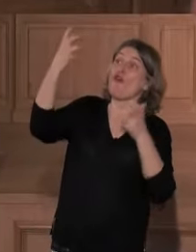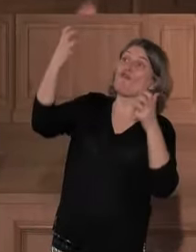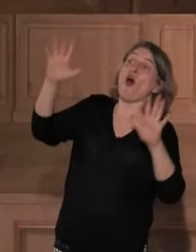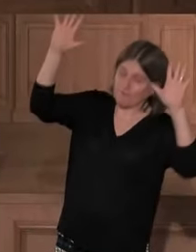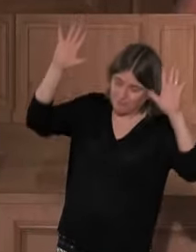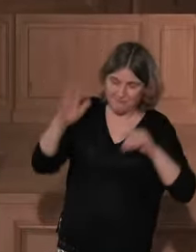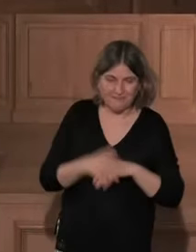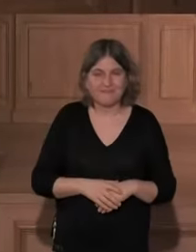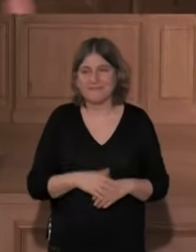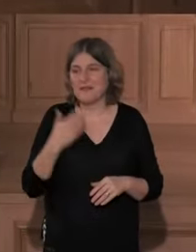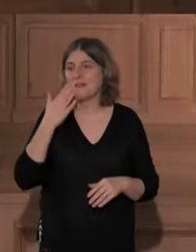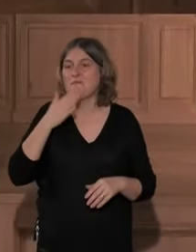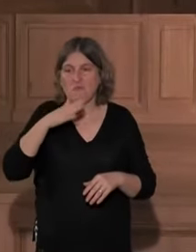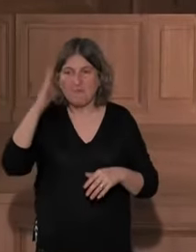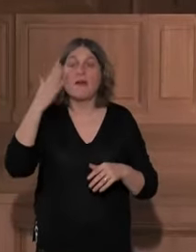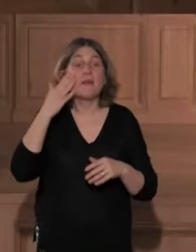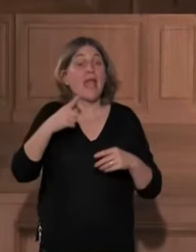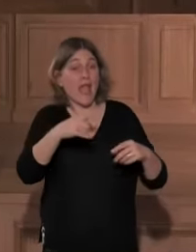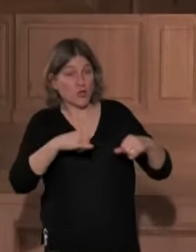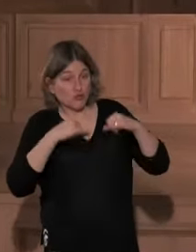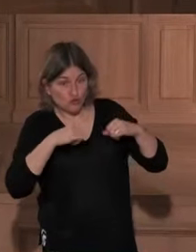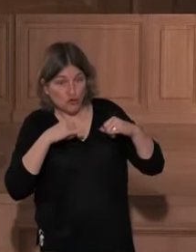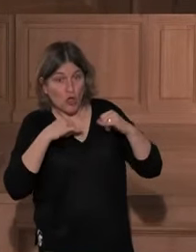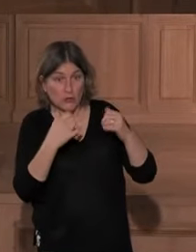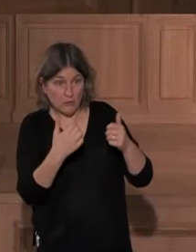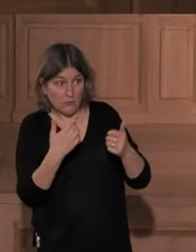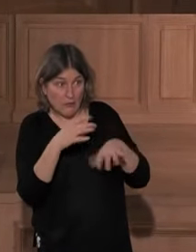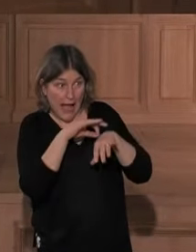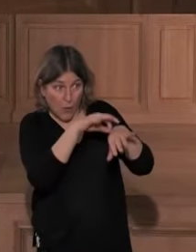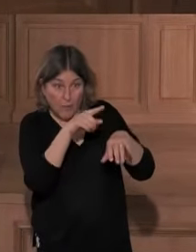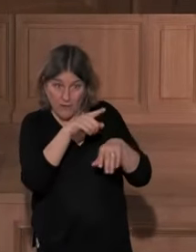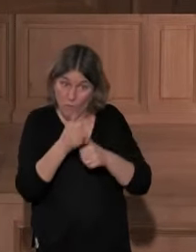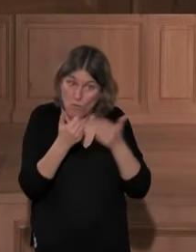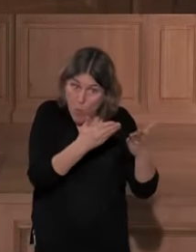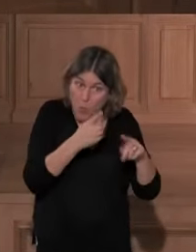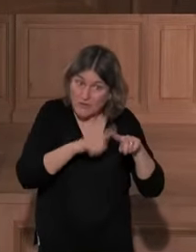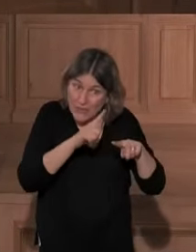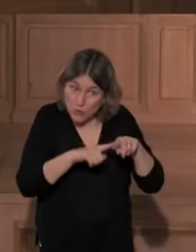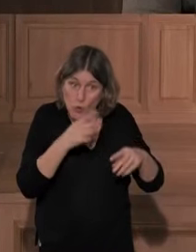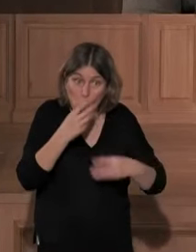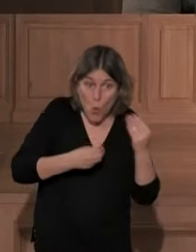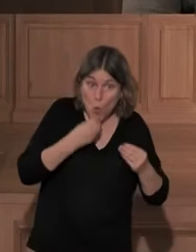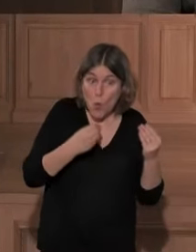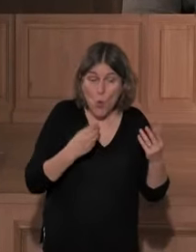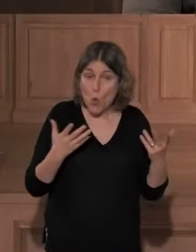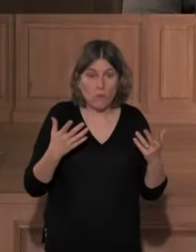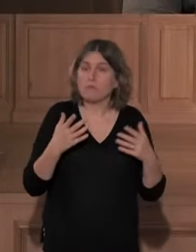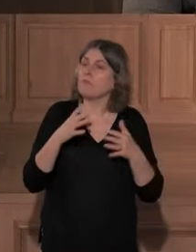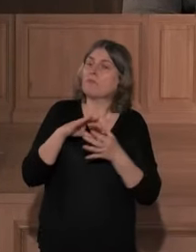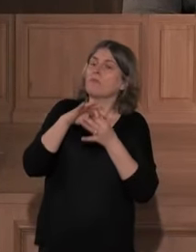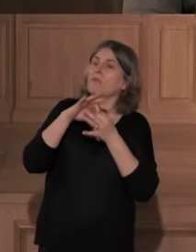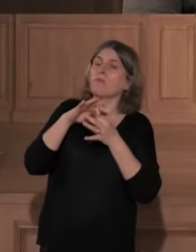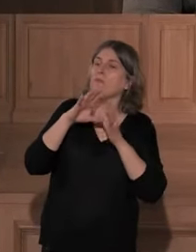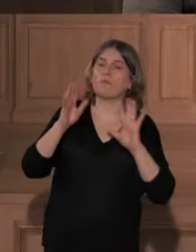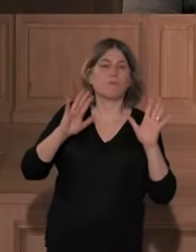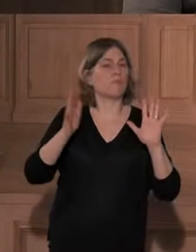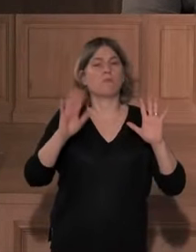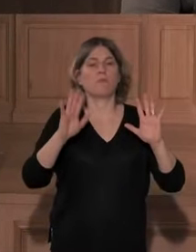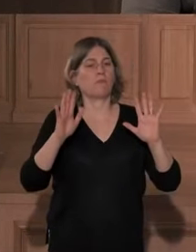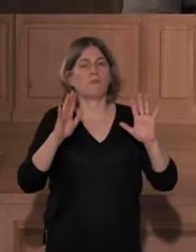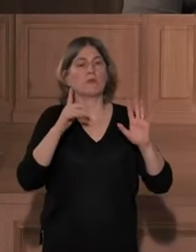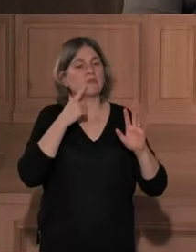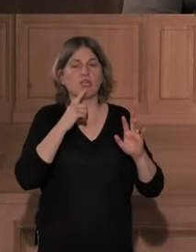confession, leur proposez quelque chose ou vous avez dit un peu comment vous preniez en compte cette dimension-là? Non, il n'y a pas cette dimension dans la vie. Ça, ça ne